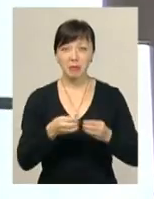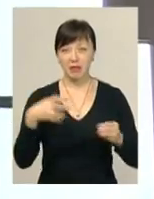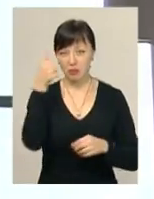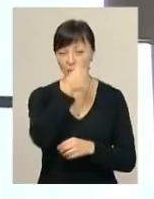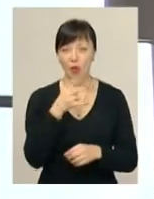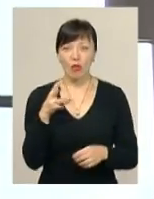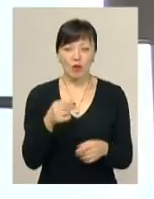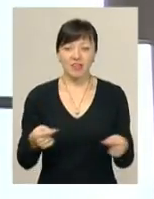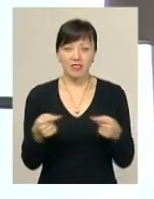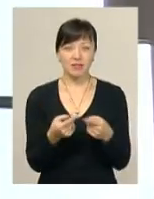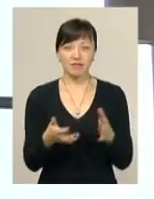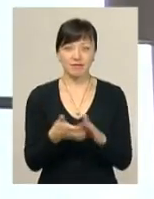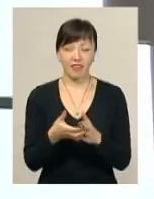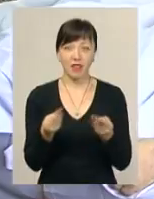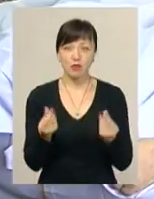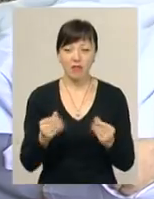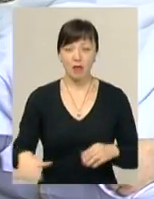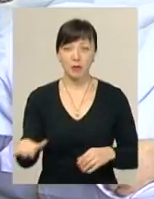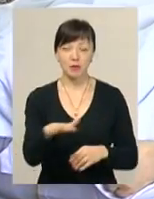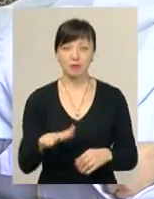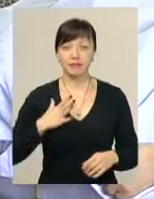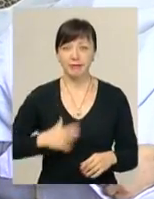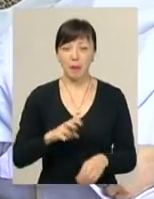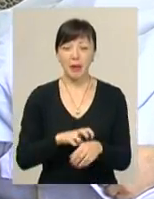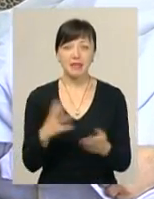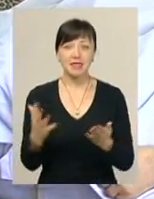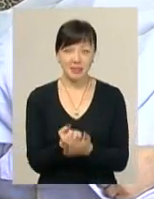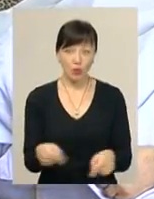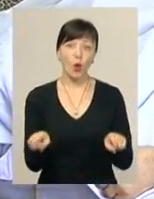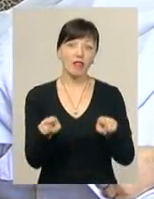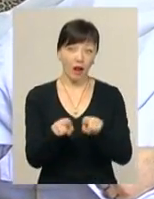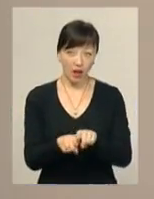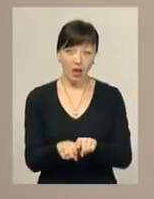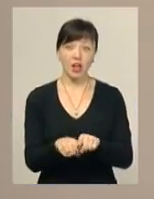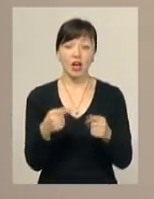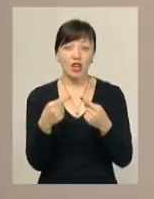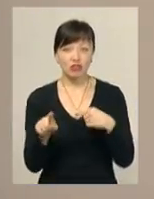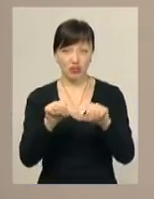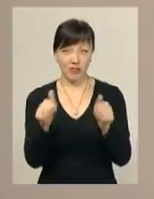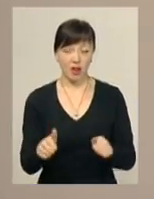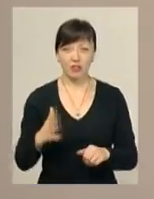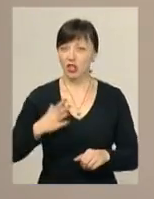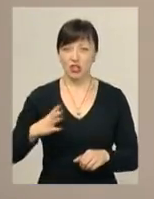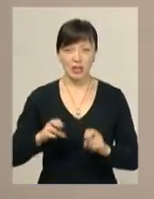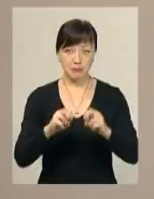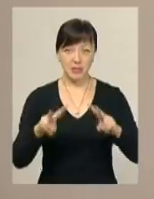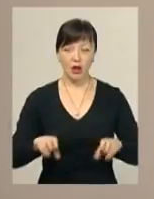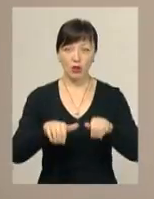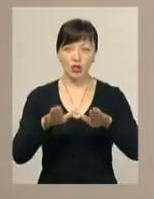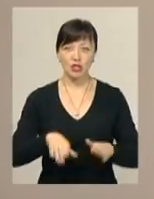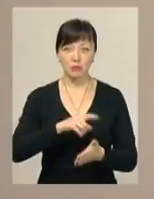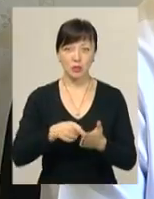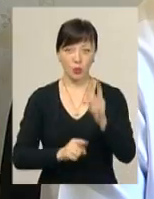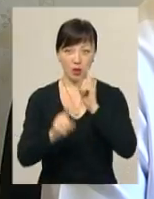хронічна невизначеність із фінансуванням та приміщенням змусили медиків знайти ось такий компромісний варіант, не чекаючи спеціального рішення